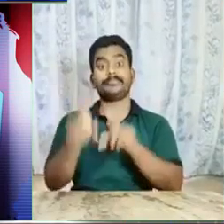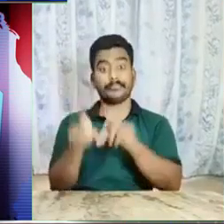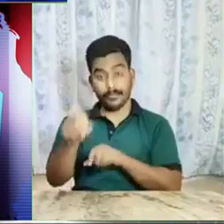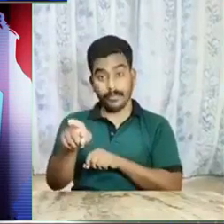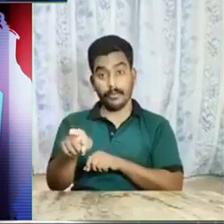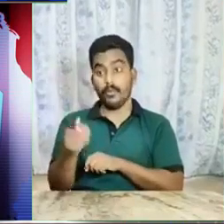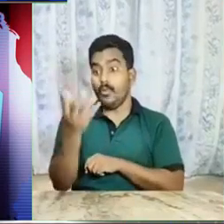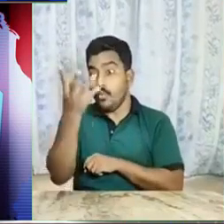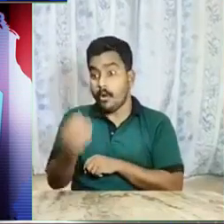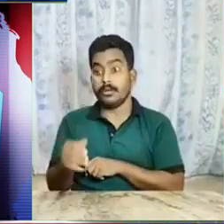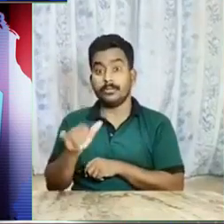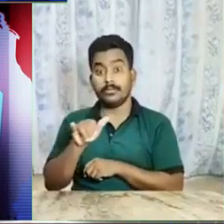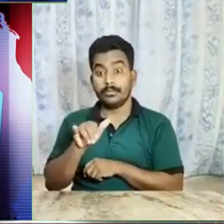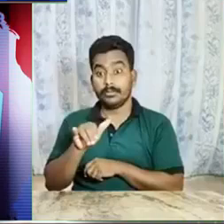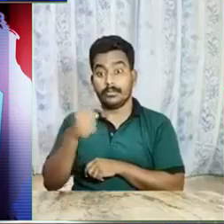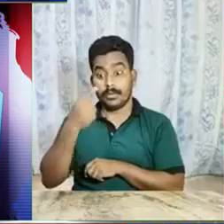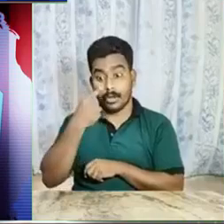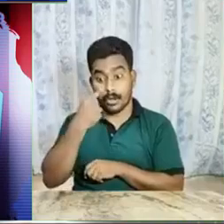വിദേശങ്ങളിൽ നിന്ന്